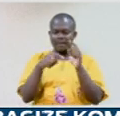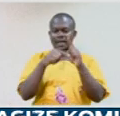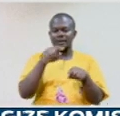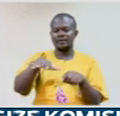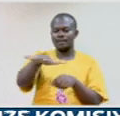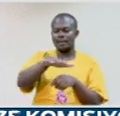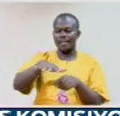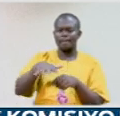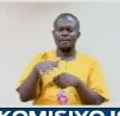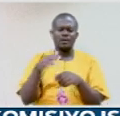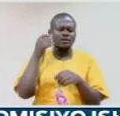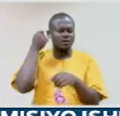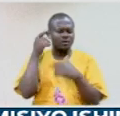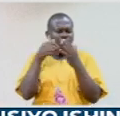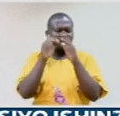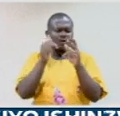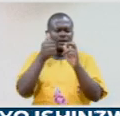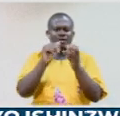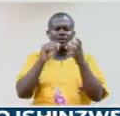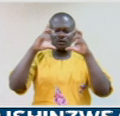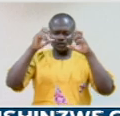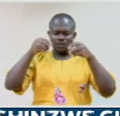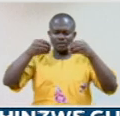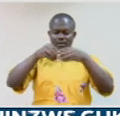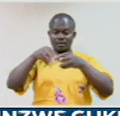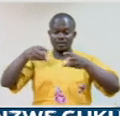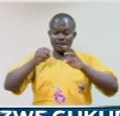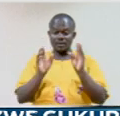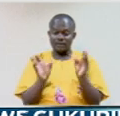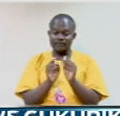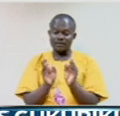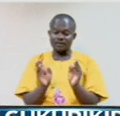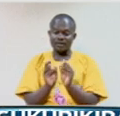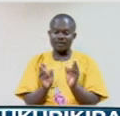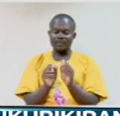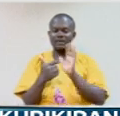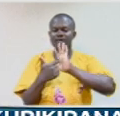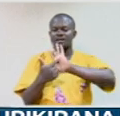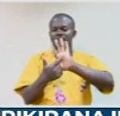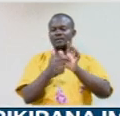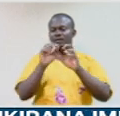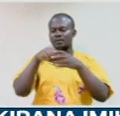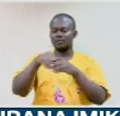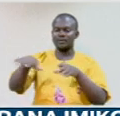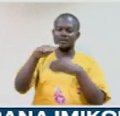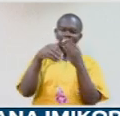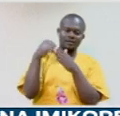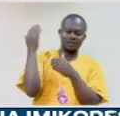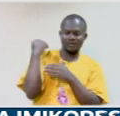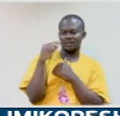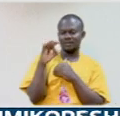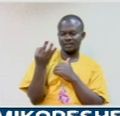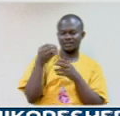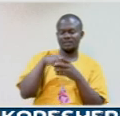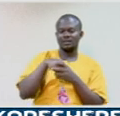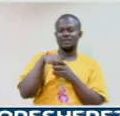bahiciwe. Ngira ngo murumva ko iyo shusho mbahaye mu buryo buvunaguye irabereka ko mwizo zaho zari prefecture eshatu